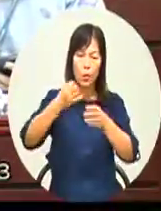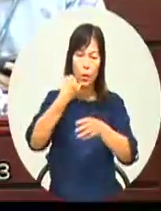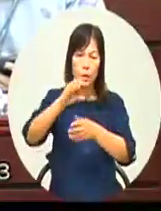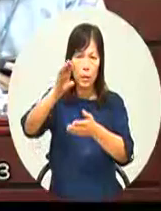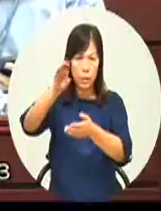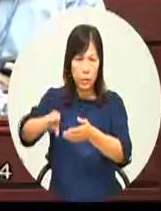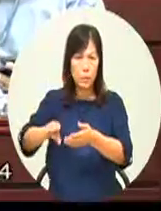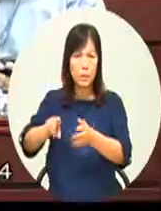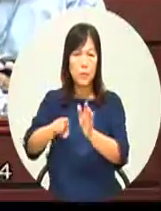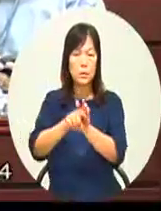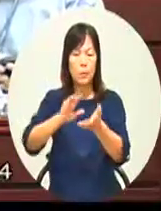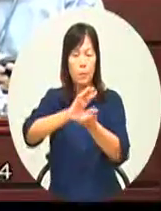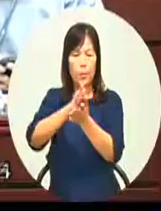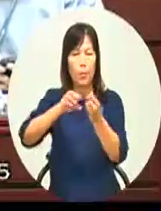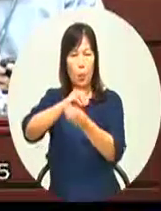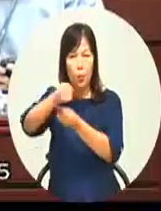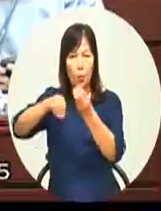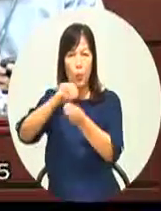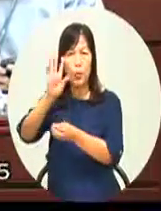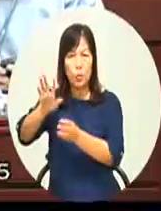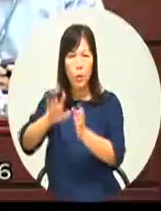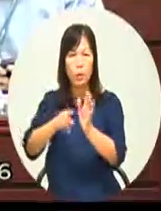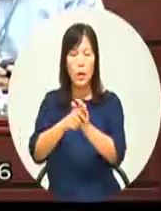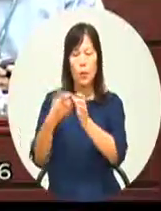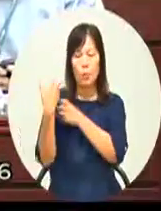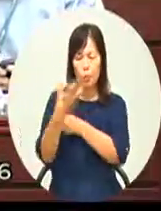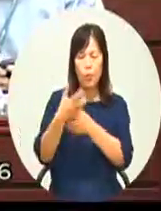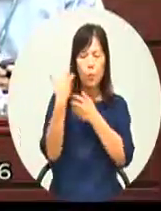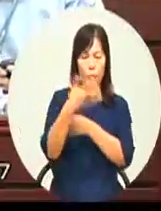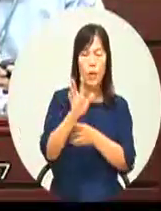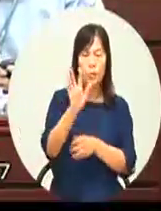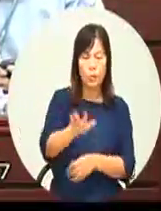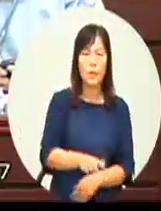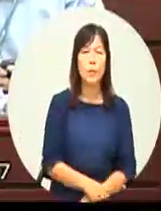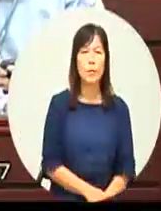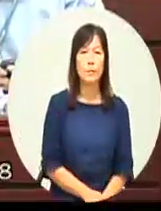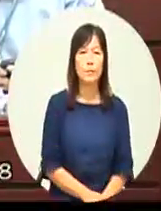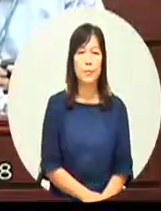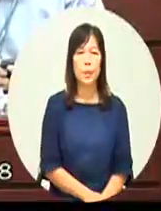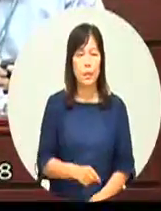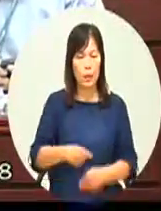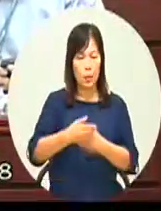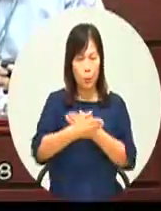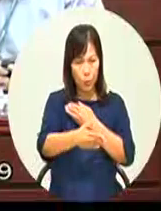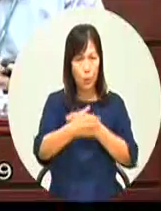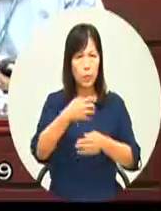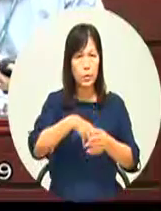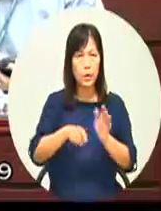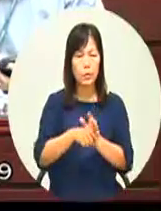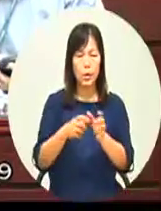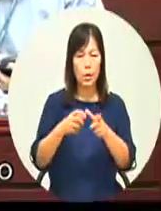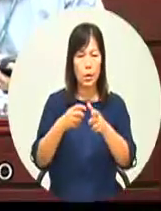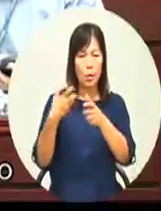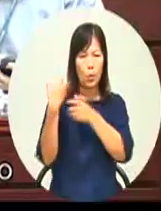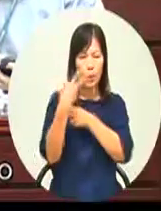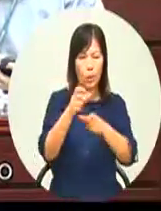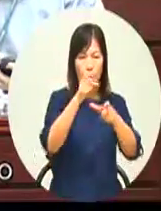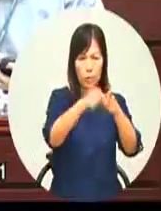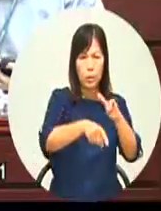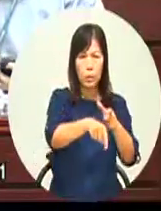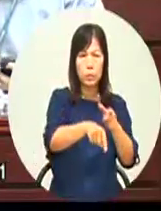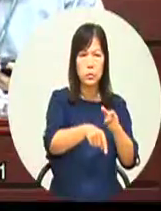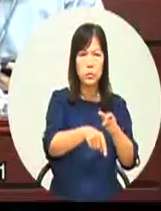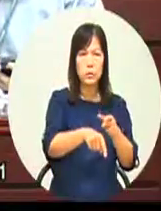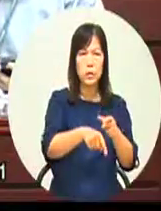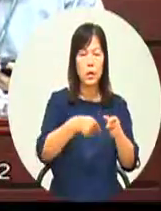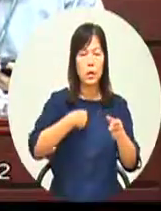的运转，所以我们有陆陆续续做委外的动作哈。那在这个过程里面，可能委外的厂商他没有办法跟